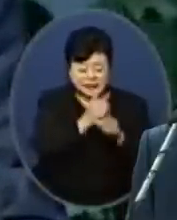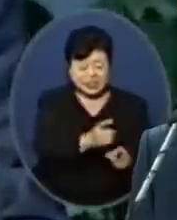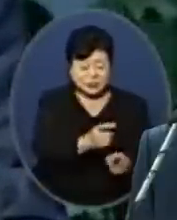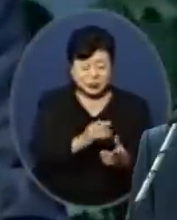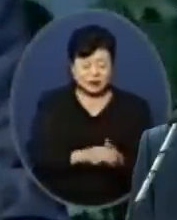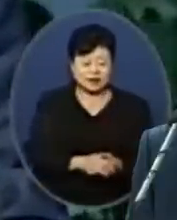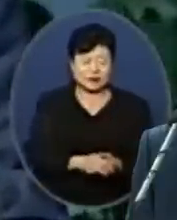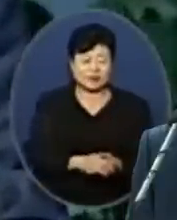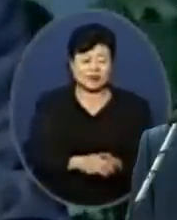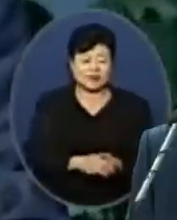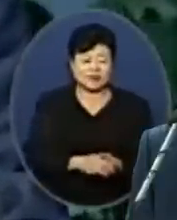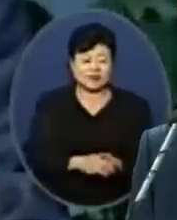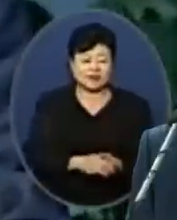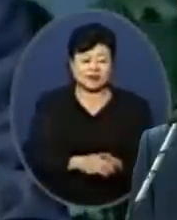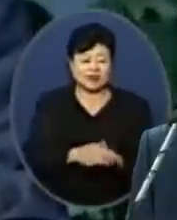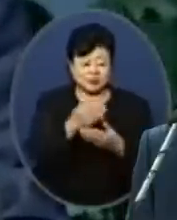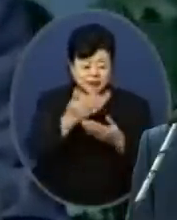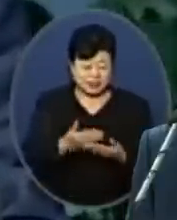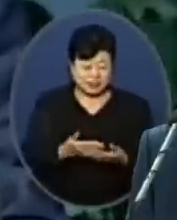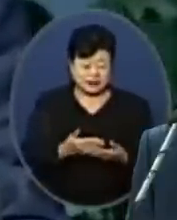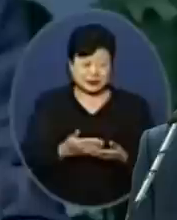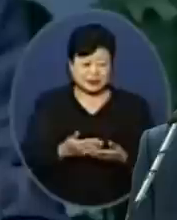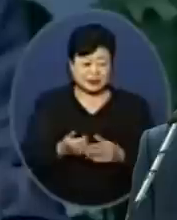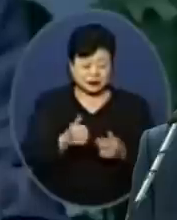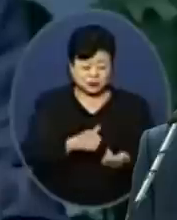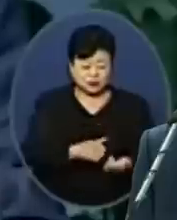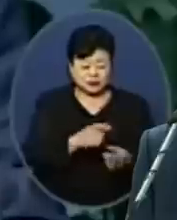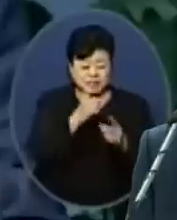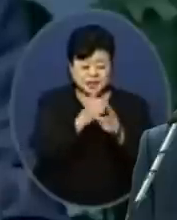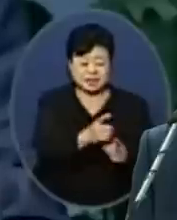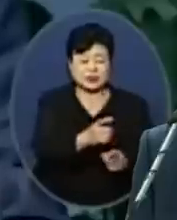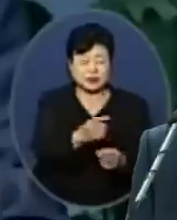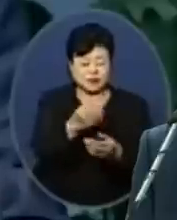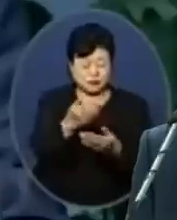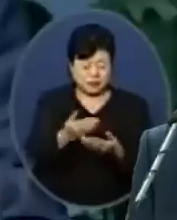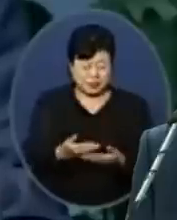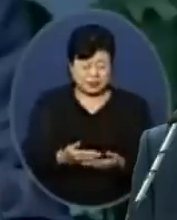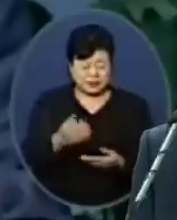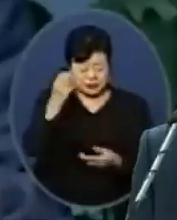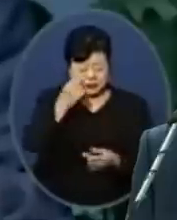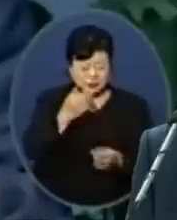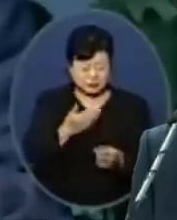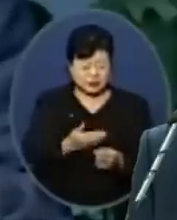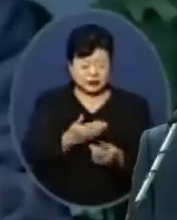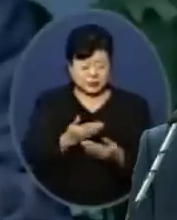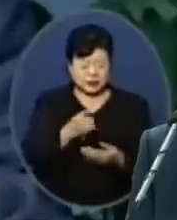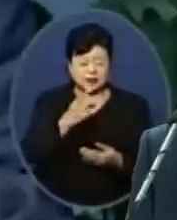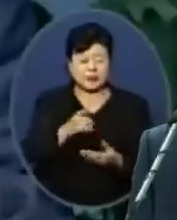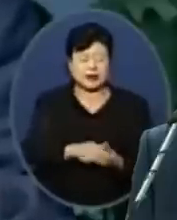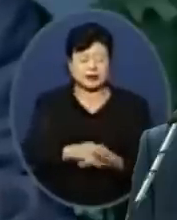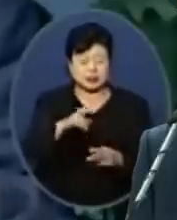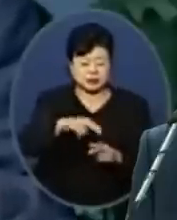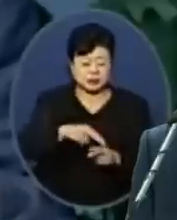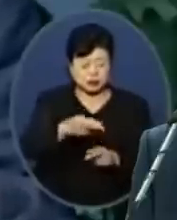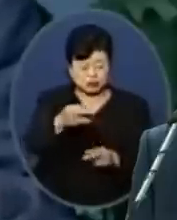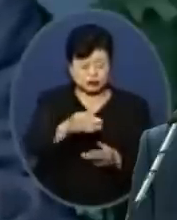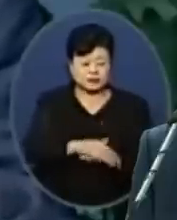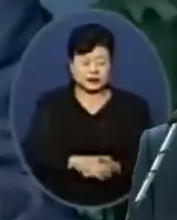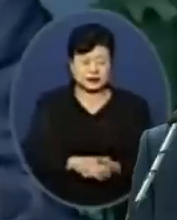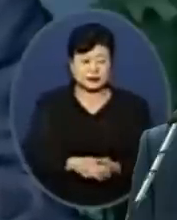난 다음에 이것을 받으라고, 죽음을 이겨놓고 난 다음에 승리를 받으라고 선물로 주시는